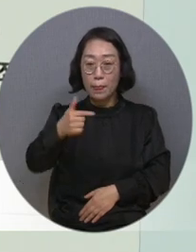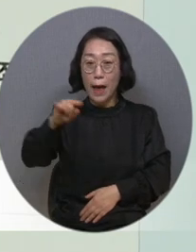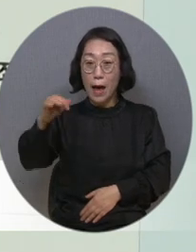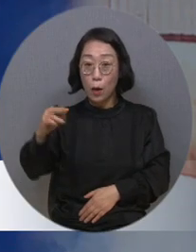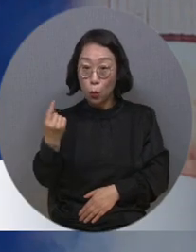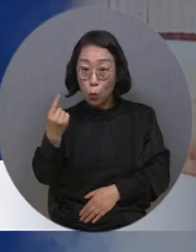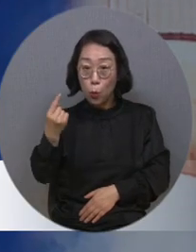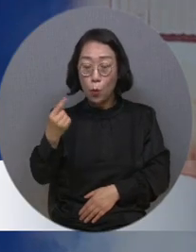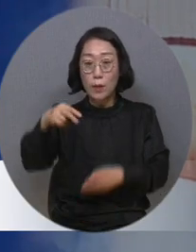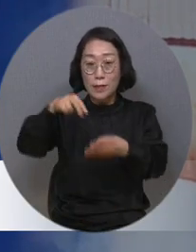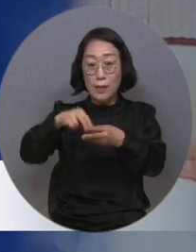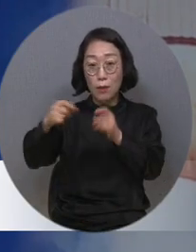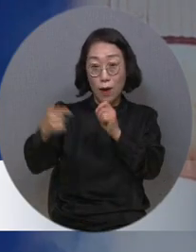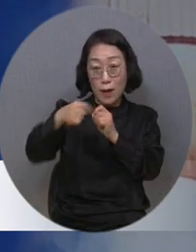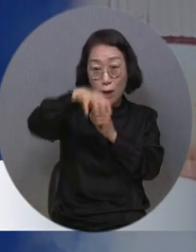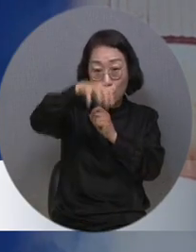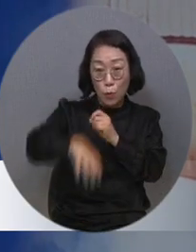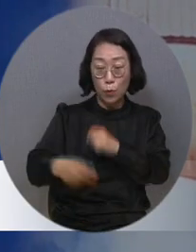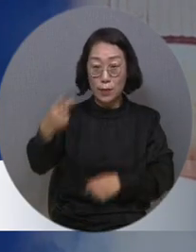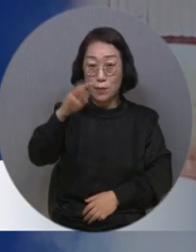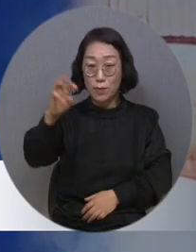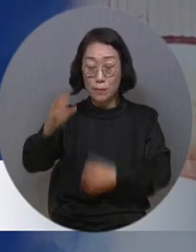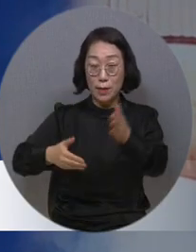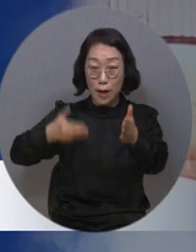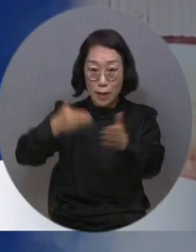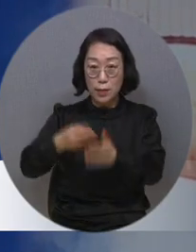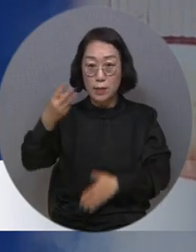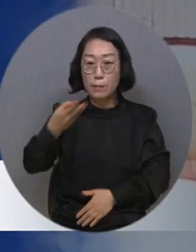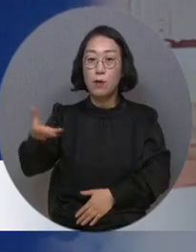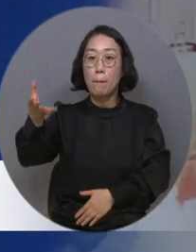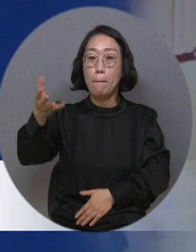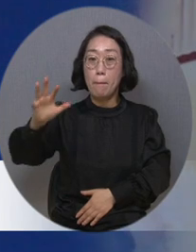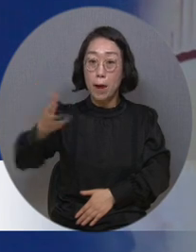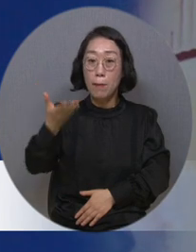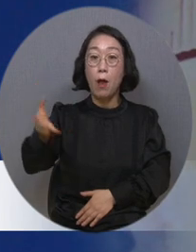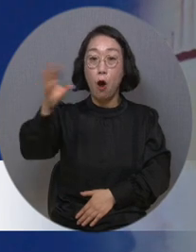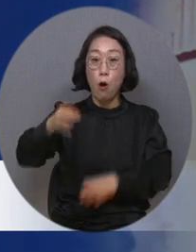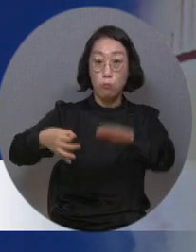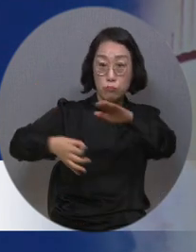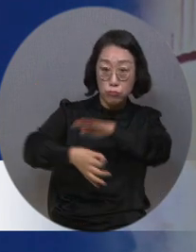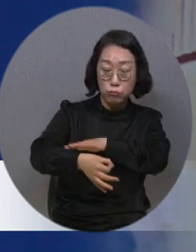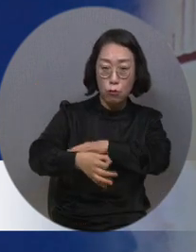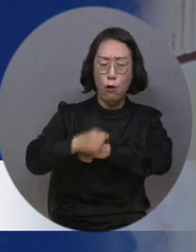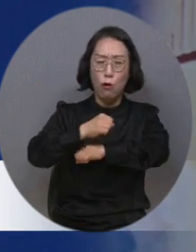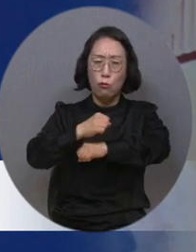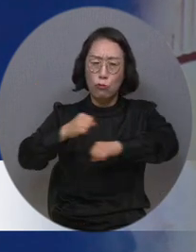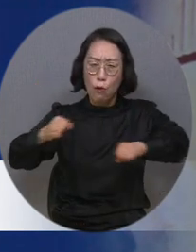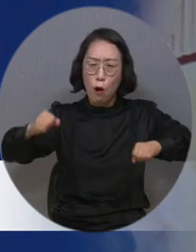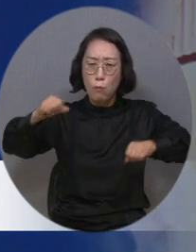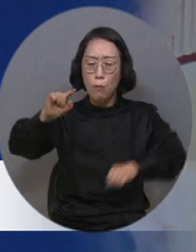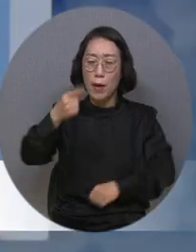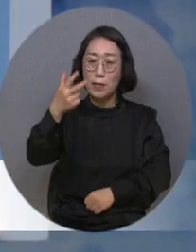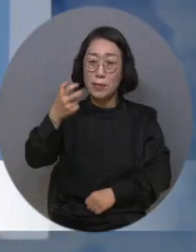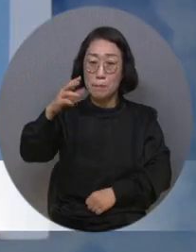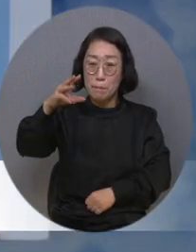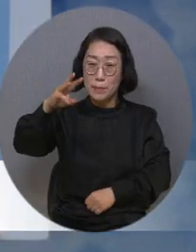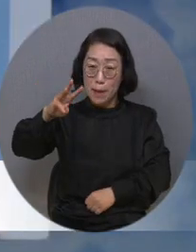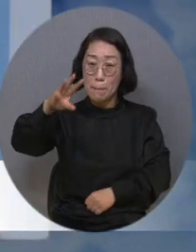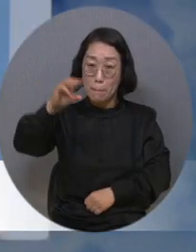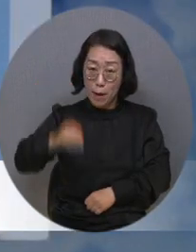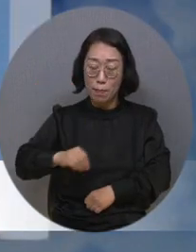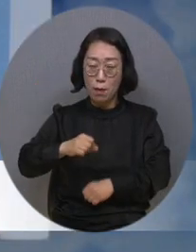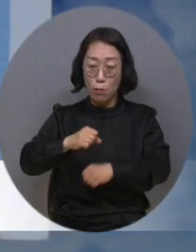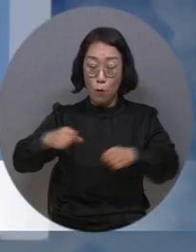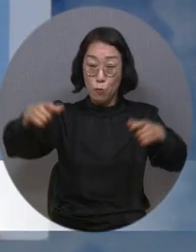나로우주센터 인근에 오는 2030년까지 약 3,800억 원을 투입해 173만 제곱미터 규모로 조성되며 우주개발